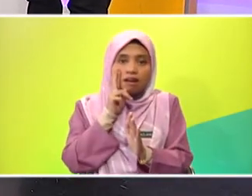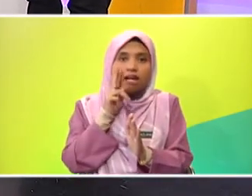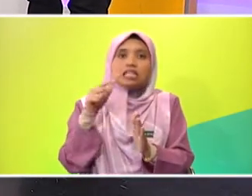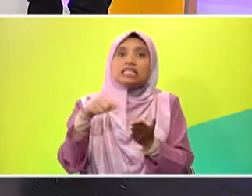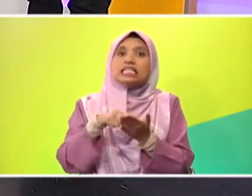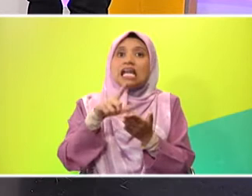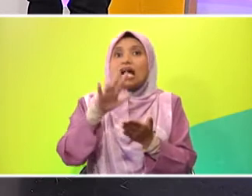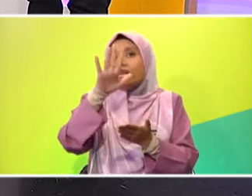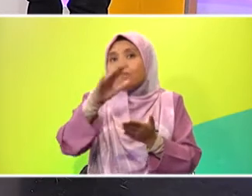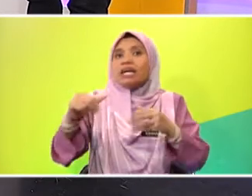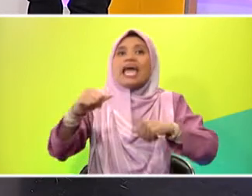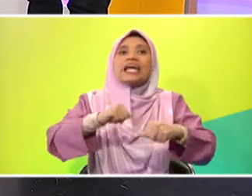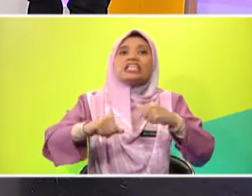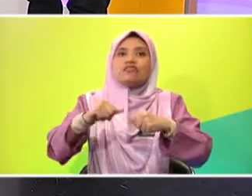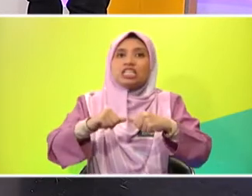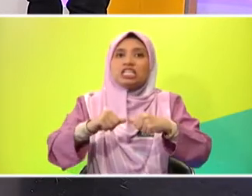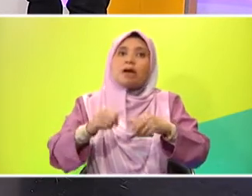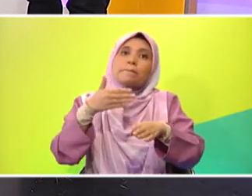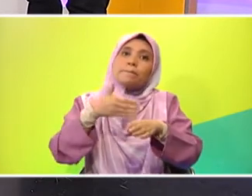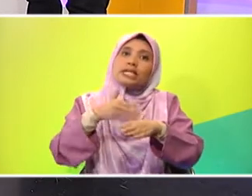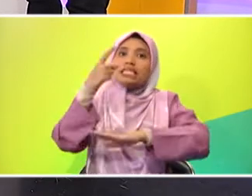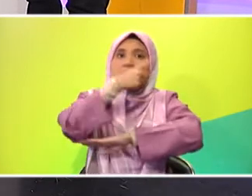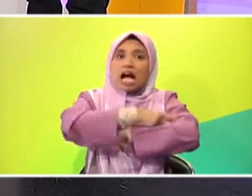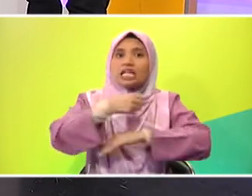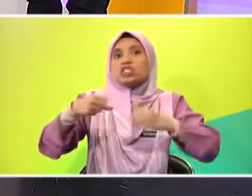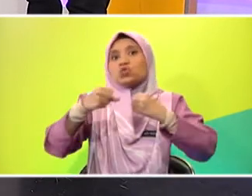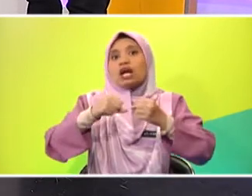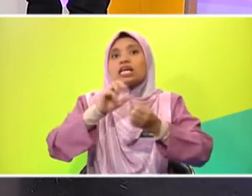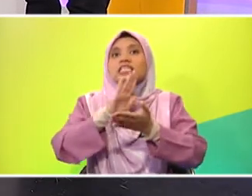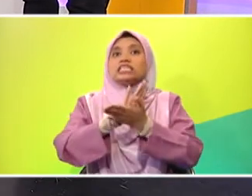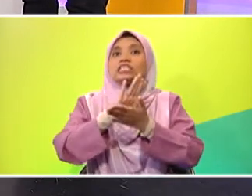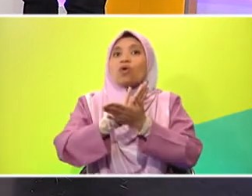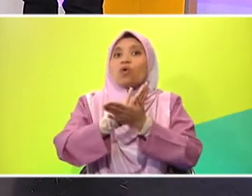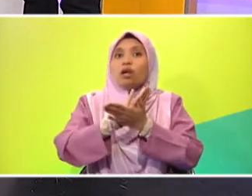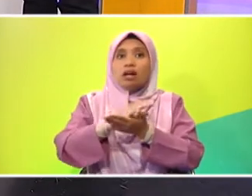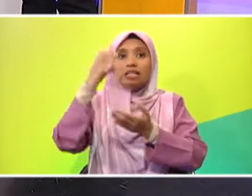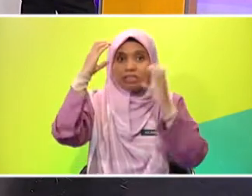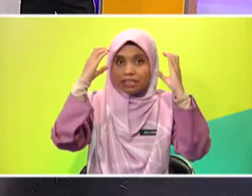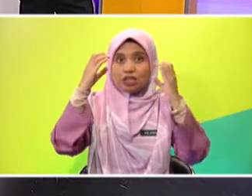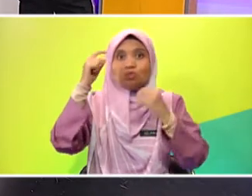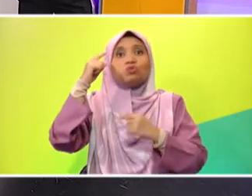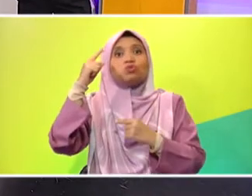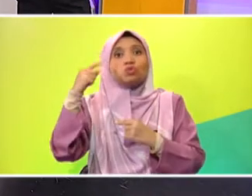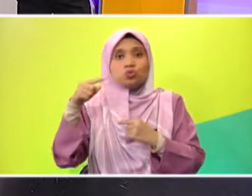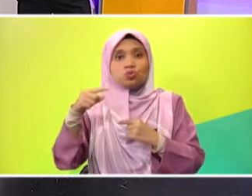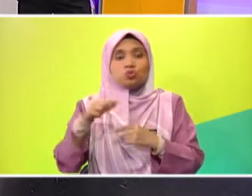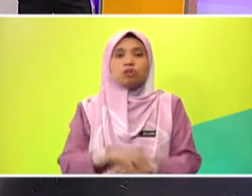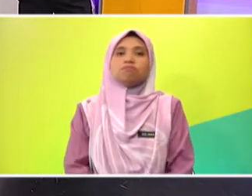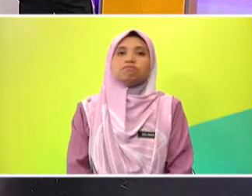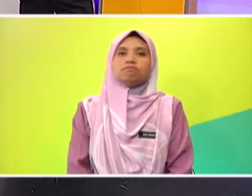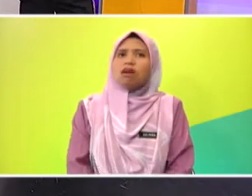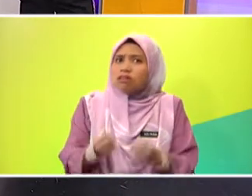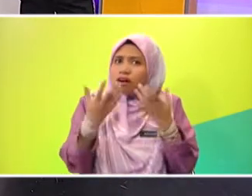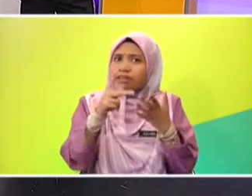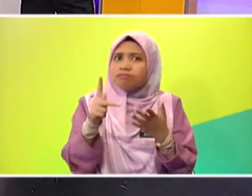dilaksanakan di dalam hari sukan sekolah saja kaki namanya Activity yang dijalankan sepenuh hari suka